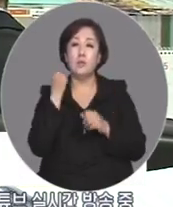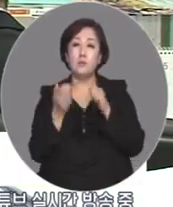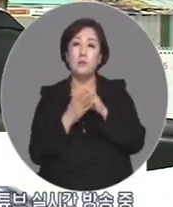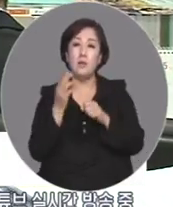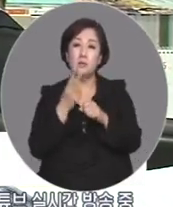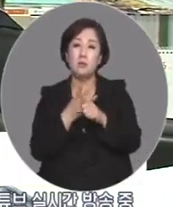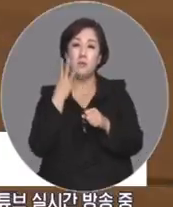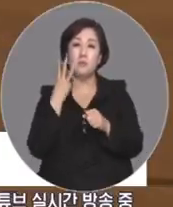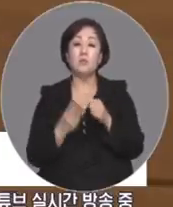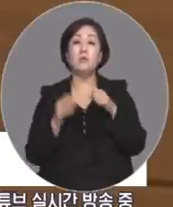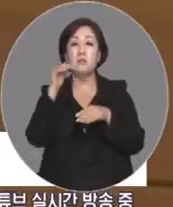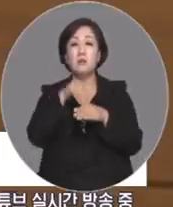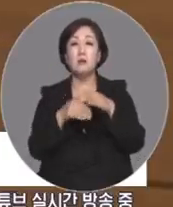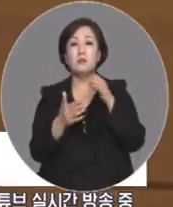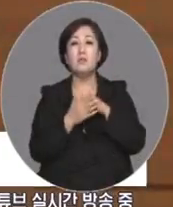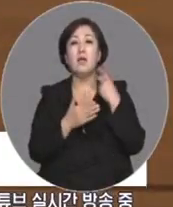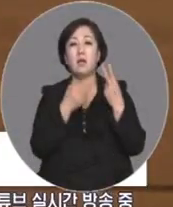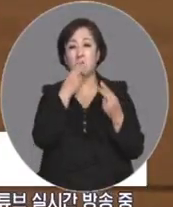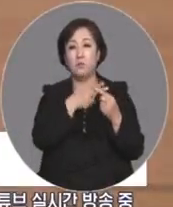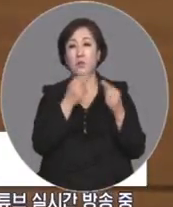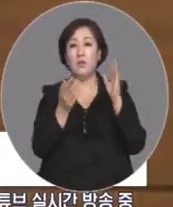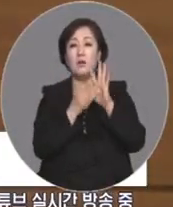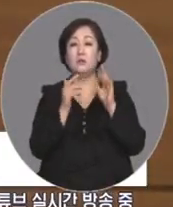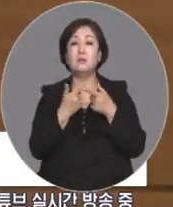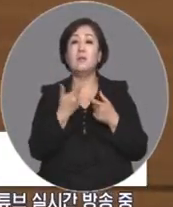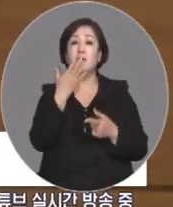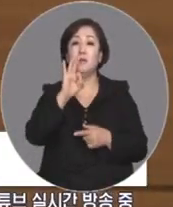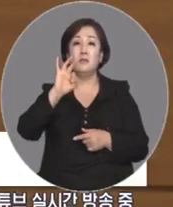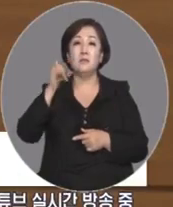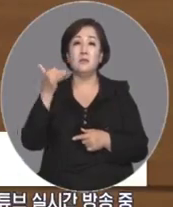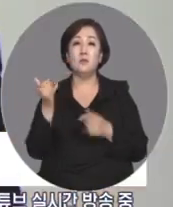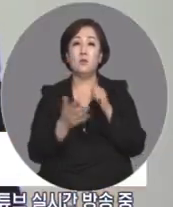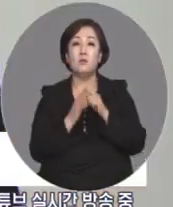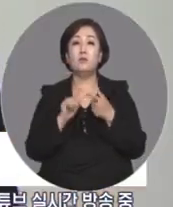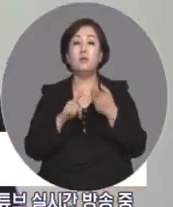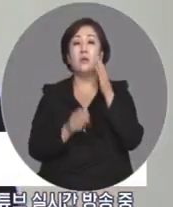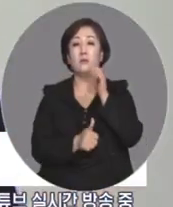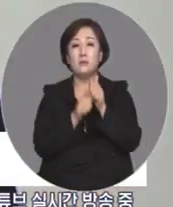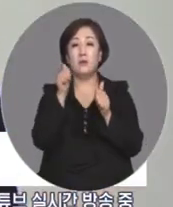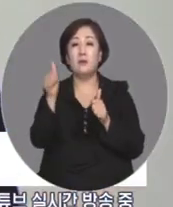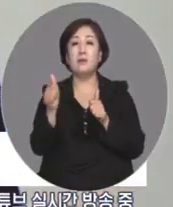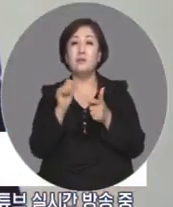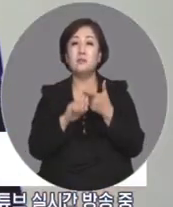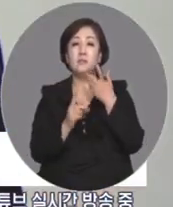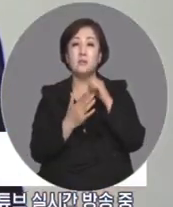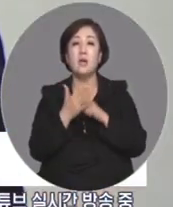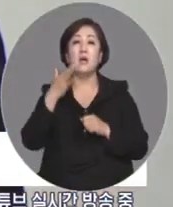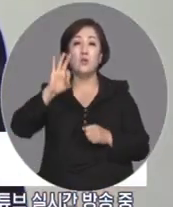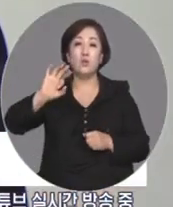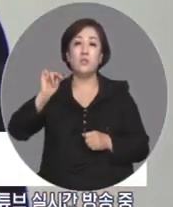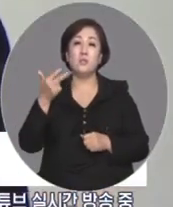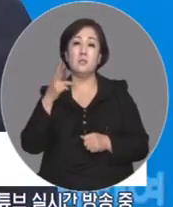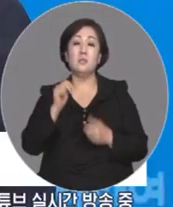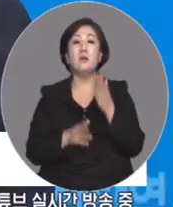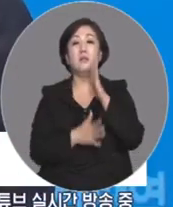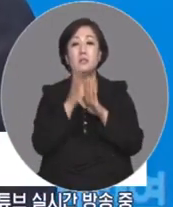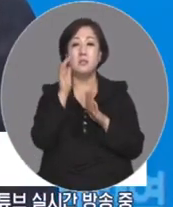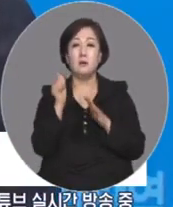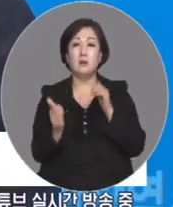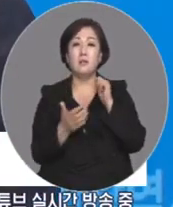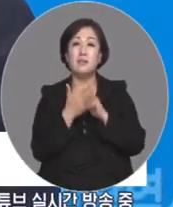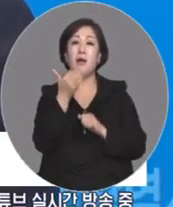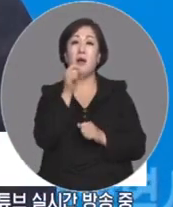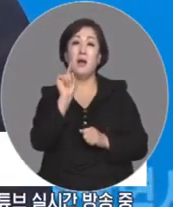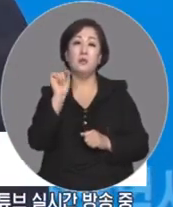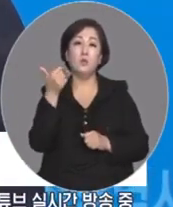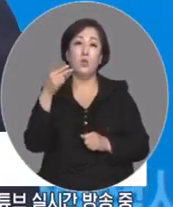3년 전 선거에서 득표율 2위를 기록한 이순걸 전 울주군의장, 그리고 윤시철 전 시의회 의장과